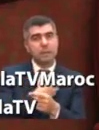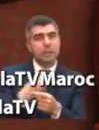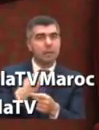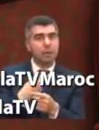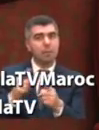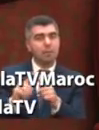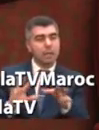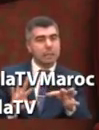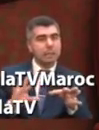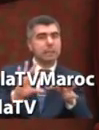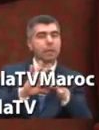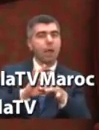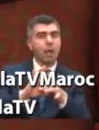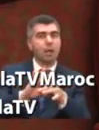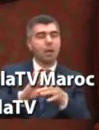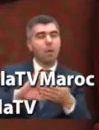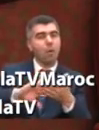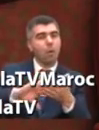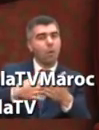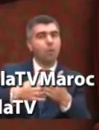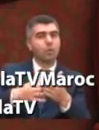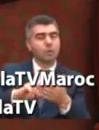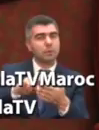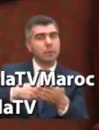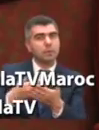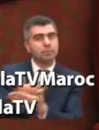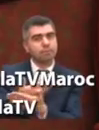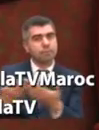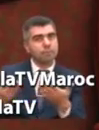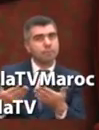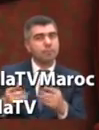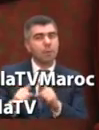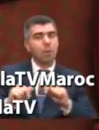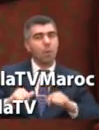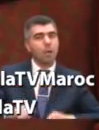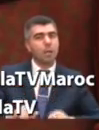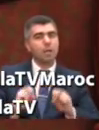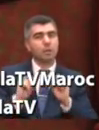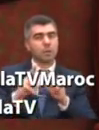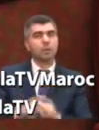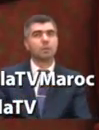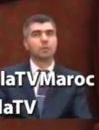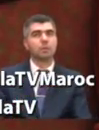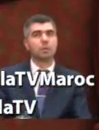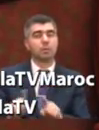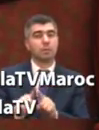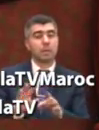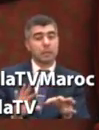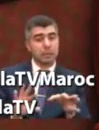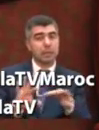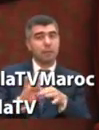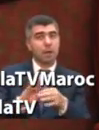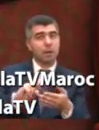والاتفاقيات الجماعيه، ونحن نسعى فيها الوزاره وفيها الوكاله لكي نصل الى اتفاقيات جديده، لان الاتفاقيات ماشي هي التعريفه